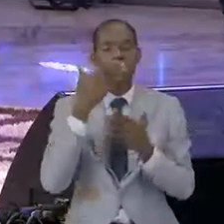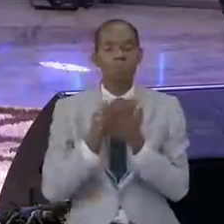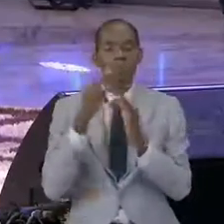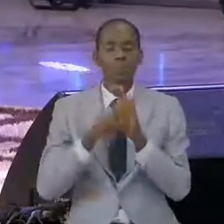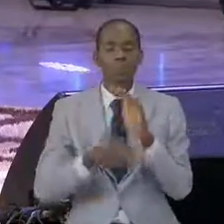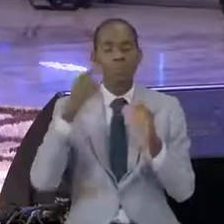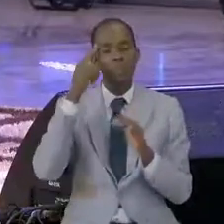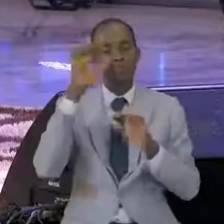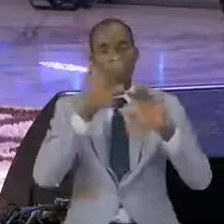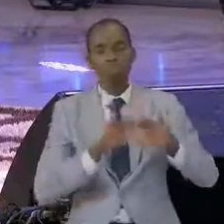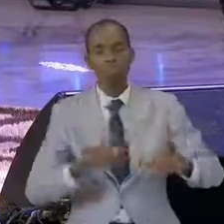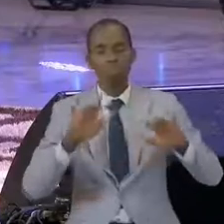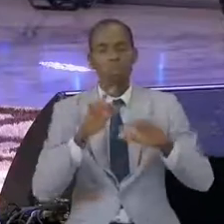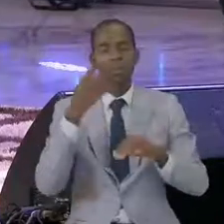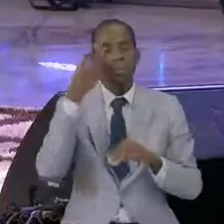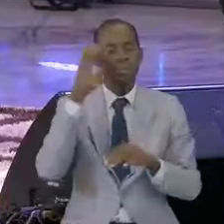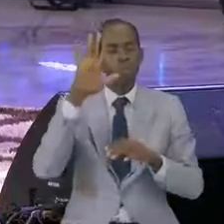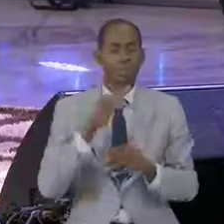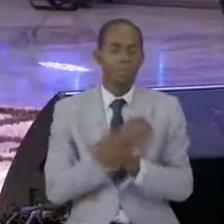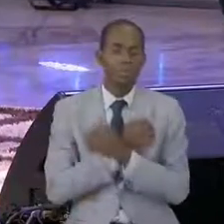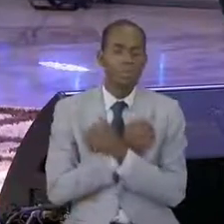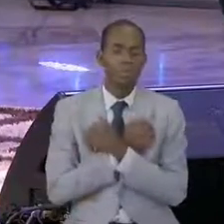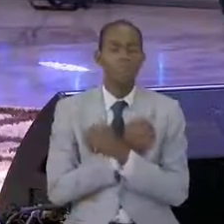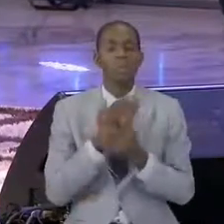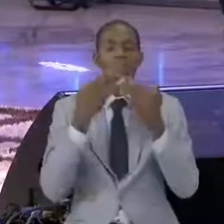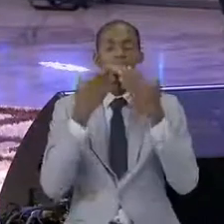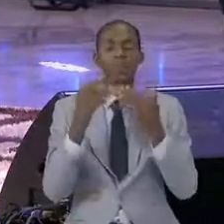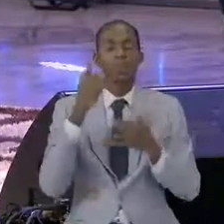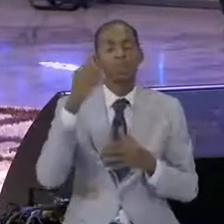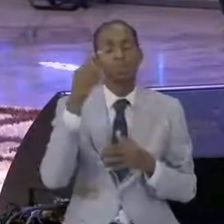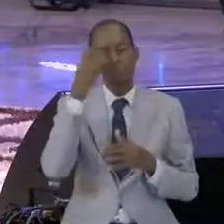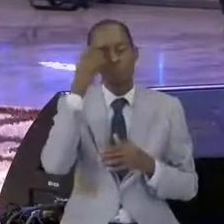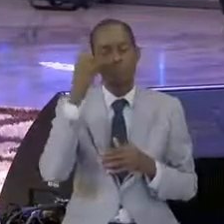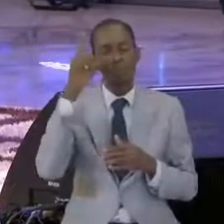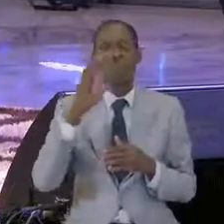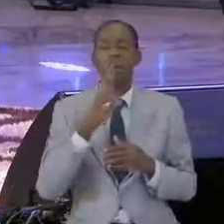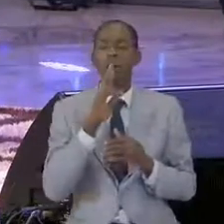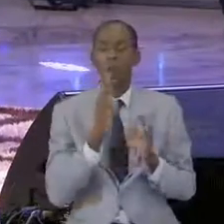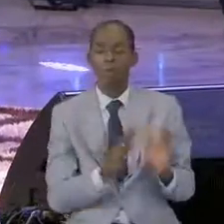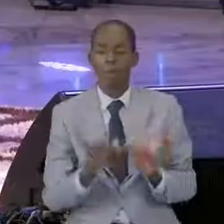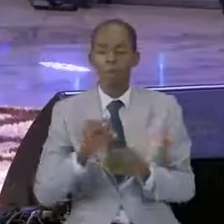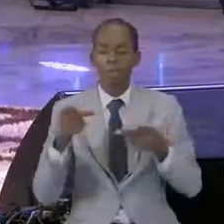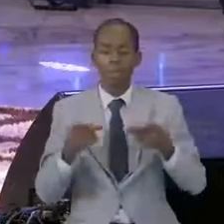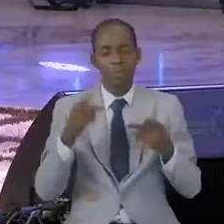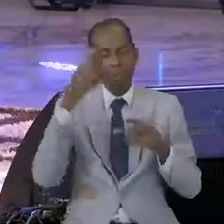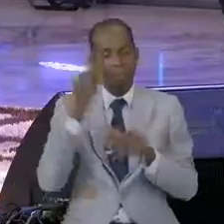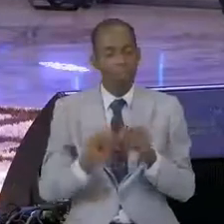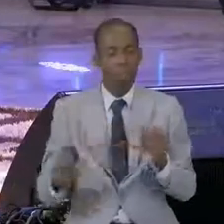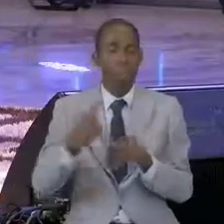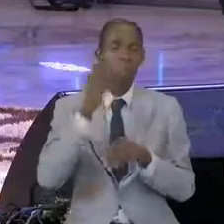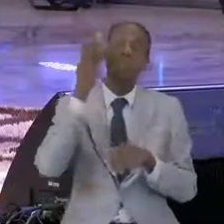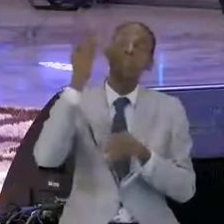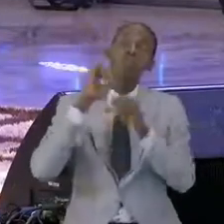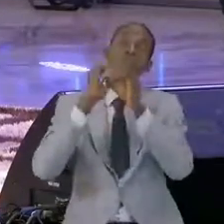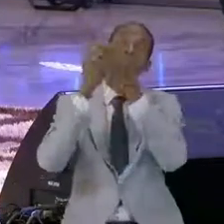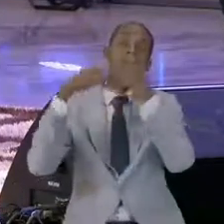bonté ta miséricorde tes compassions nous te remercions parce que tu prépares une demeure pour chacun aussi